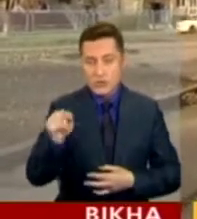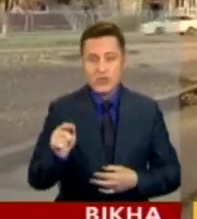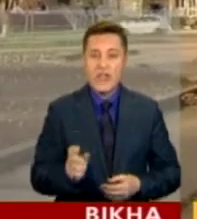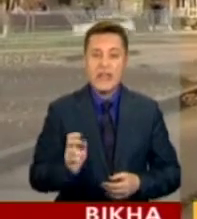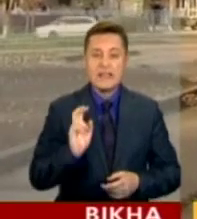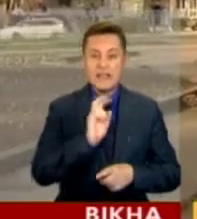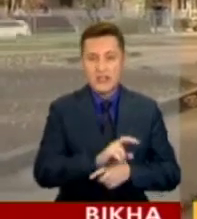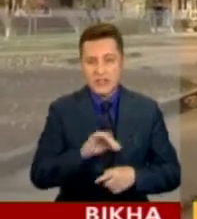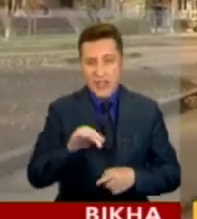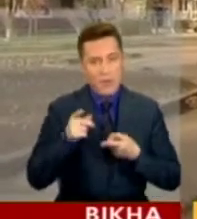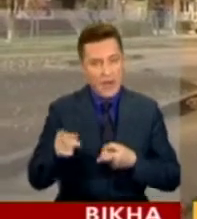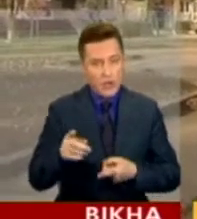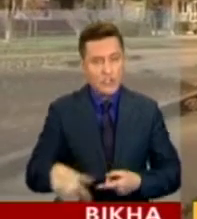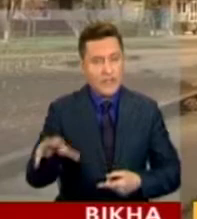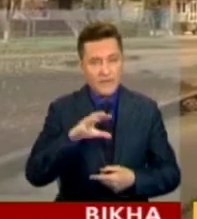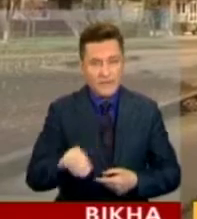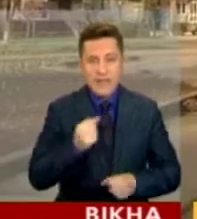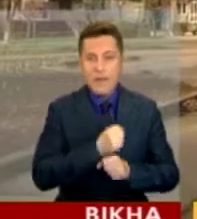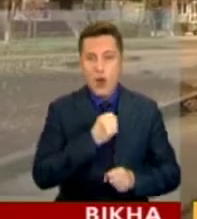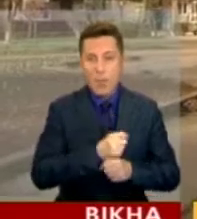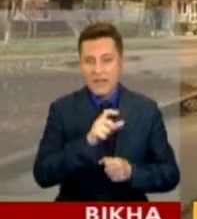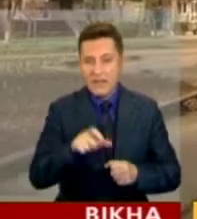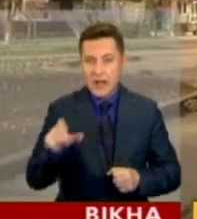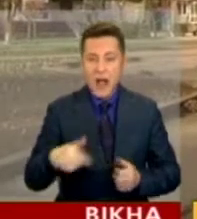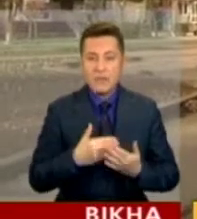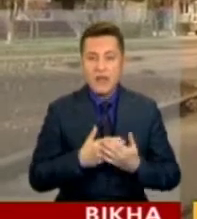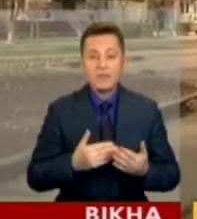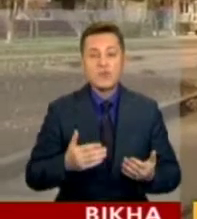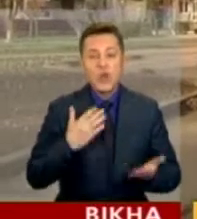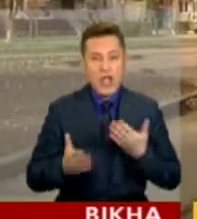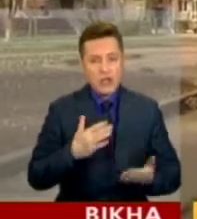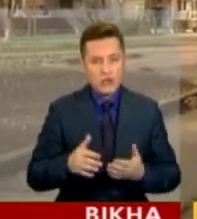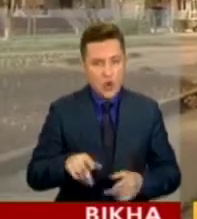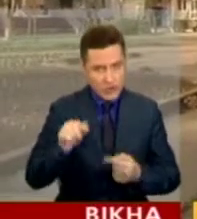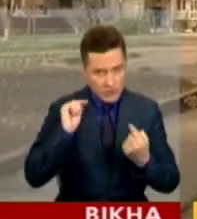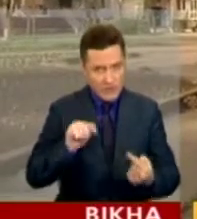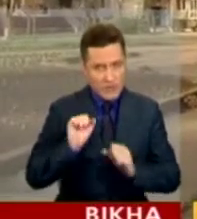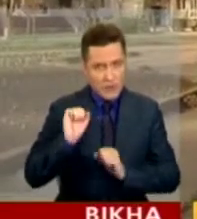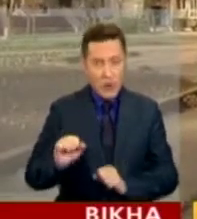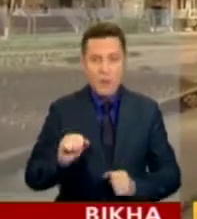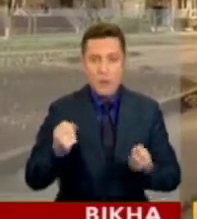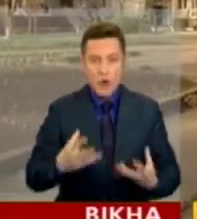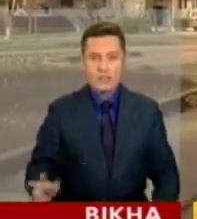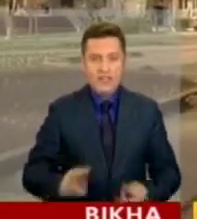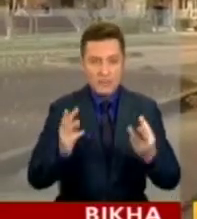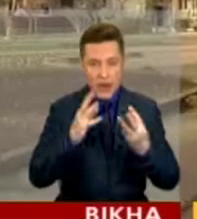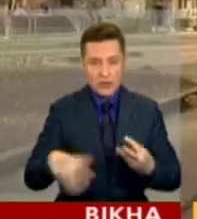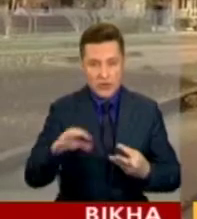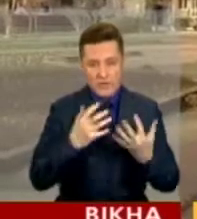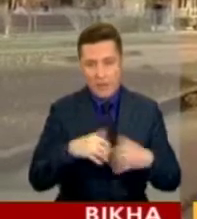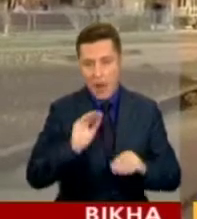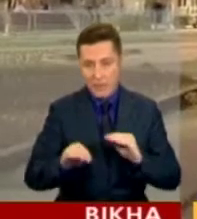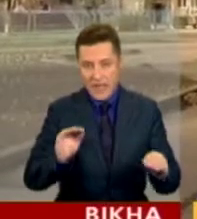і пригрозили усім місцевим робітникам. Начебто, якщо вони чинитимуть опір, то телевежу просто спалять разом з усім обладнанням. Туди